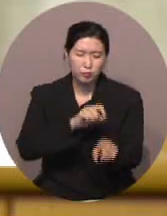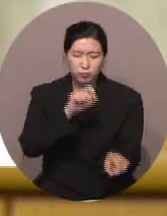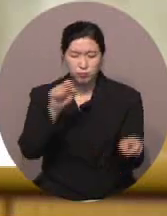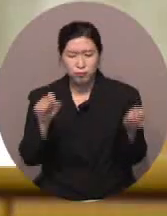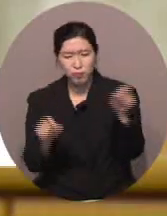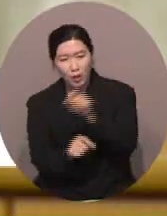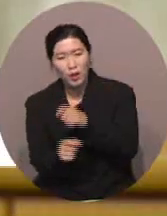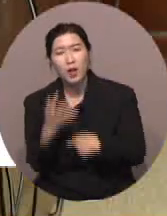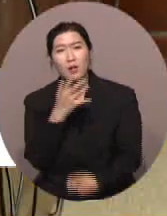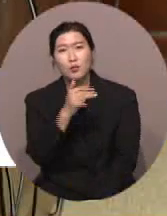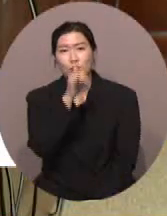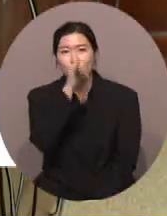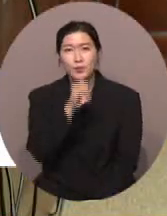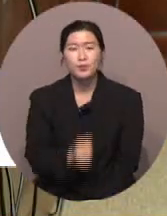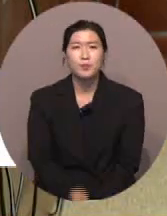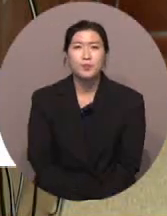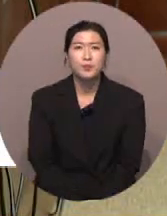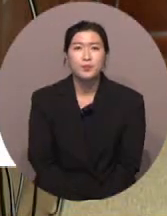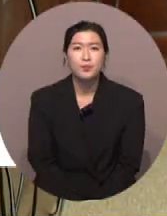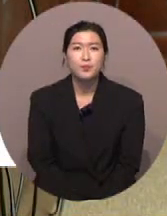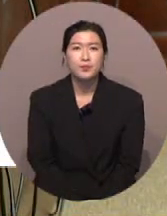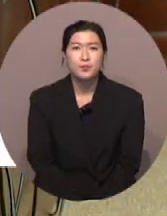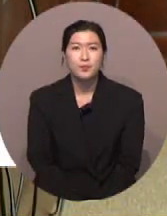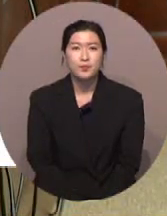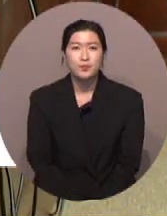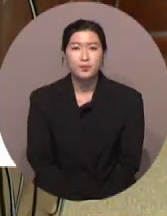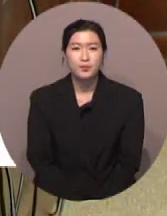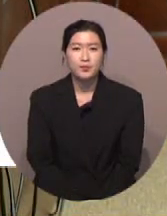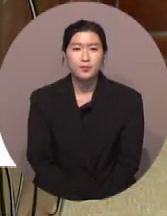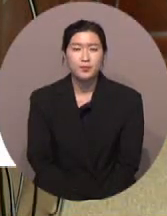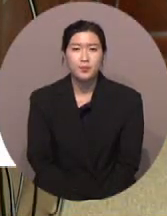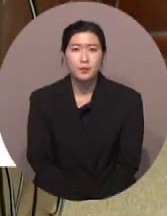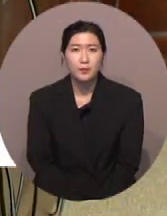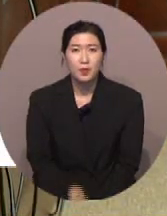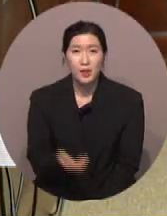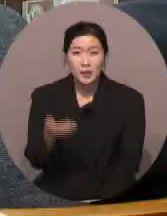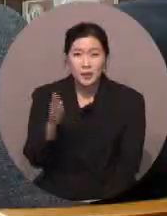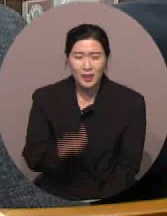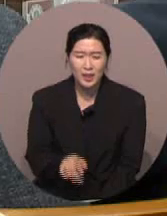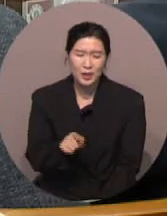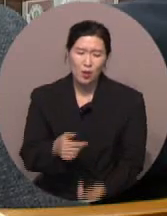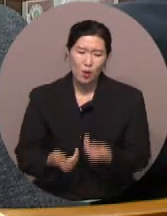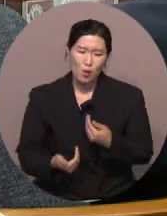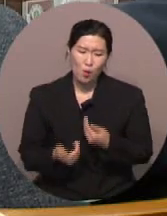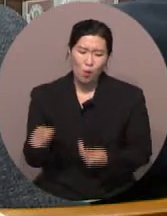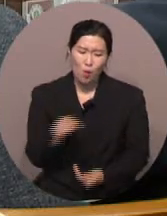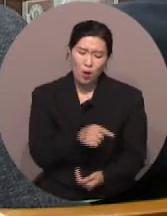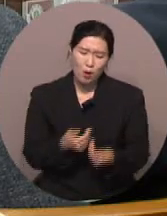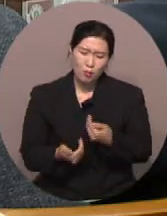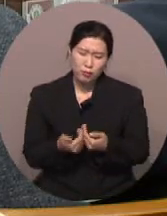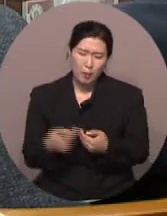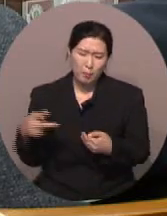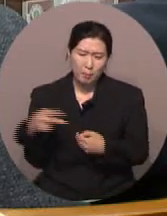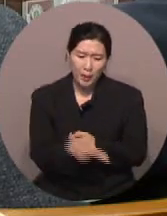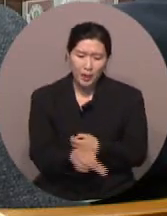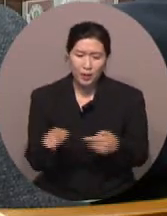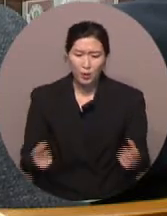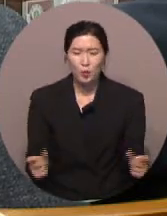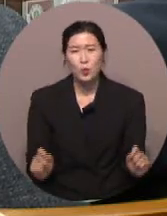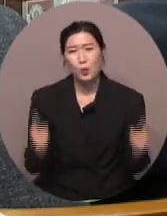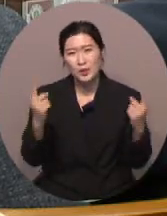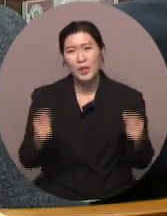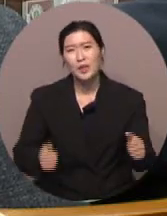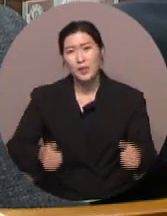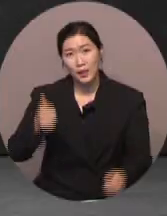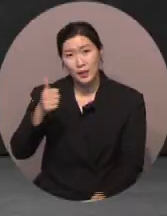안 되는 것도 생길 수 있다는 얘기입니다 그럼에도 누군가는 불편한 돈거래 끊어야 한다는 공감되는 커지고